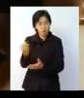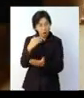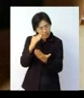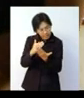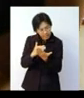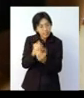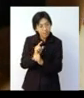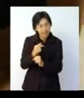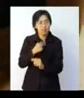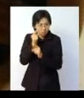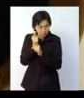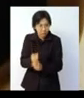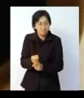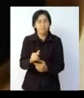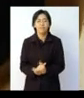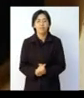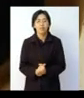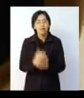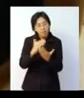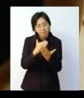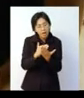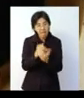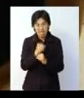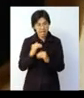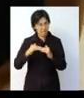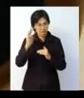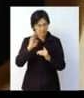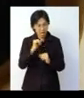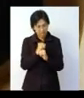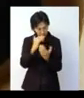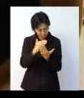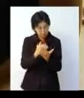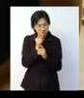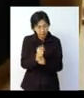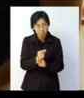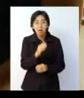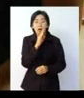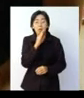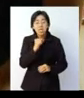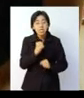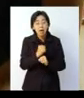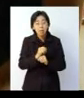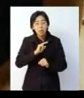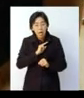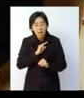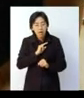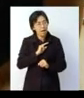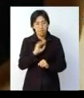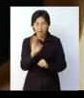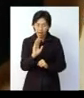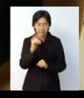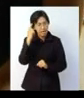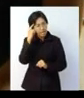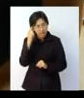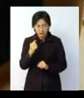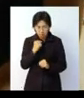ของที่ทางศูนย์กำหนดมาว่าทำได้ขนาดนี้นะไม่เกินกว่านี ้ ถ้าเกินกว่านี้ก็เราก็จะ